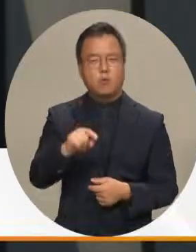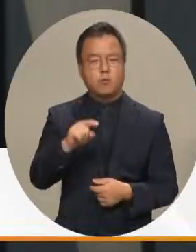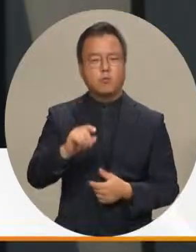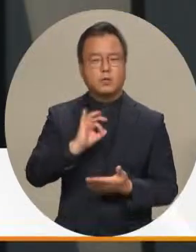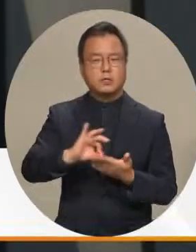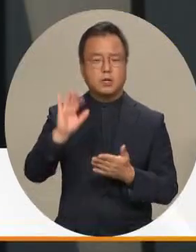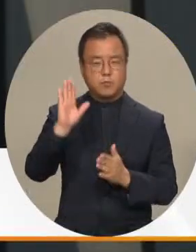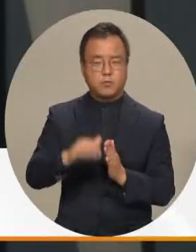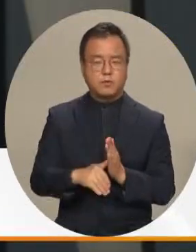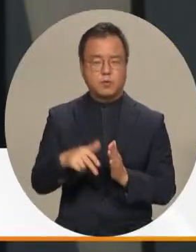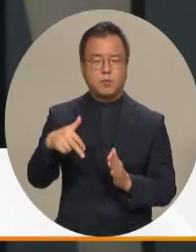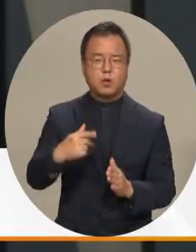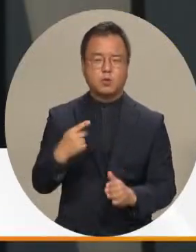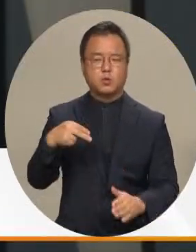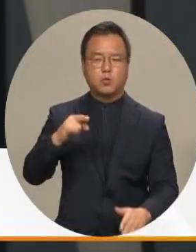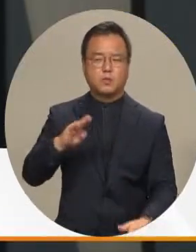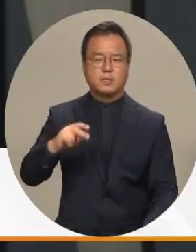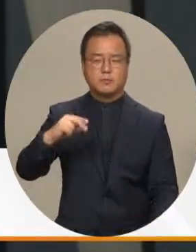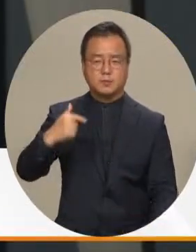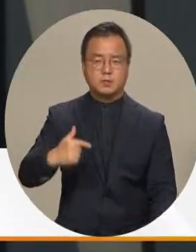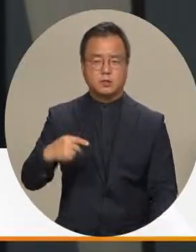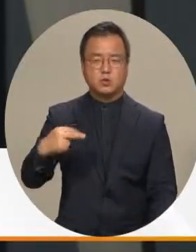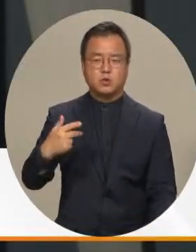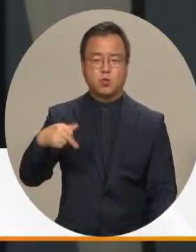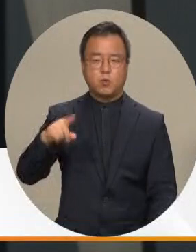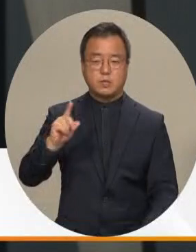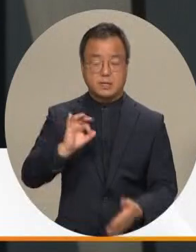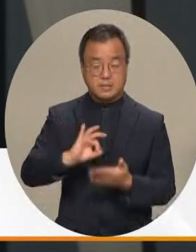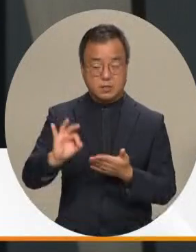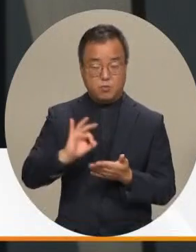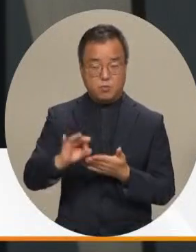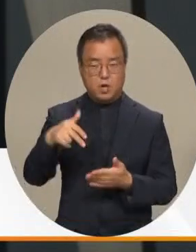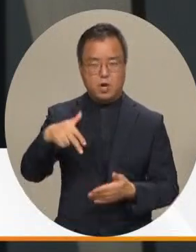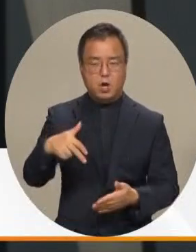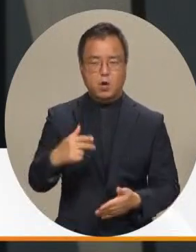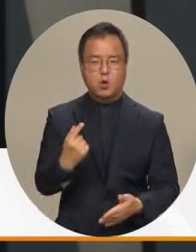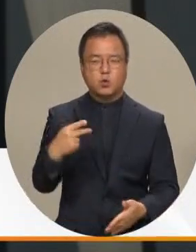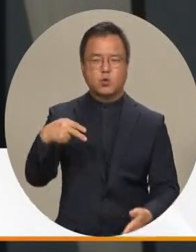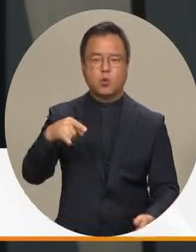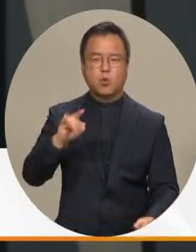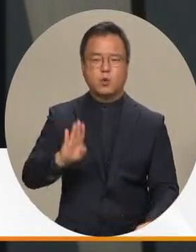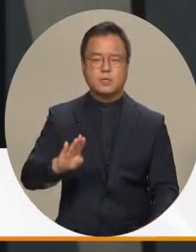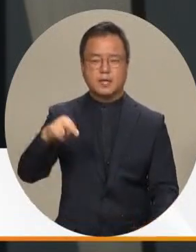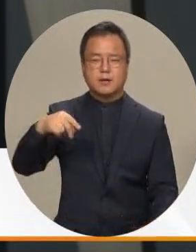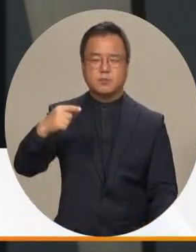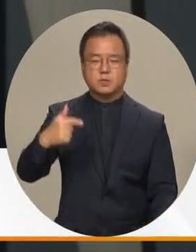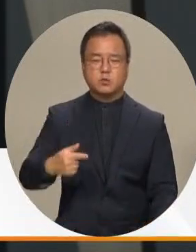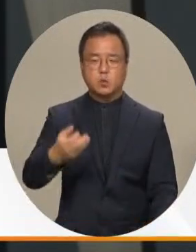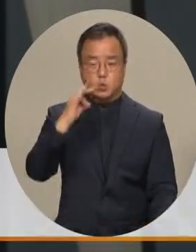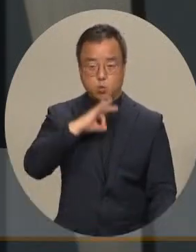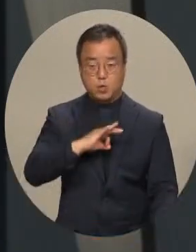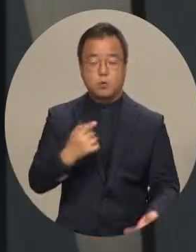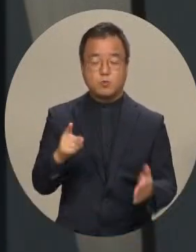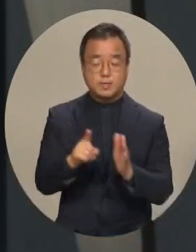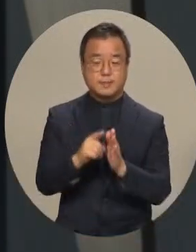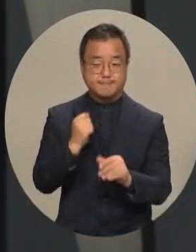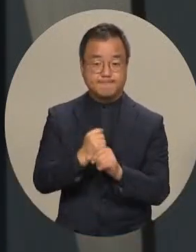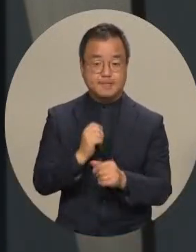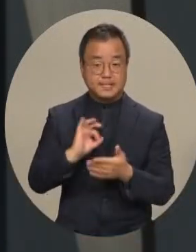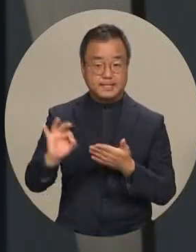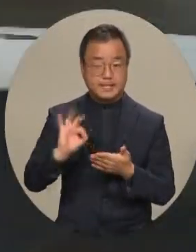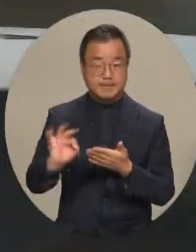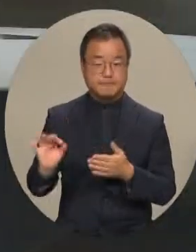사용되는 소자가 바로 조셉슨 소자인데요 초전도체의 특성인 조셉수 효과를 위해서 만들어졌기 때문에 여기서도 초전도체가 사용이 됩니다